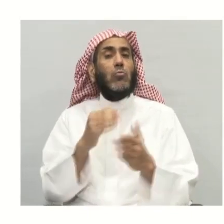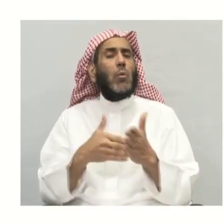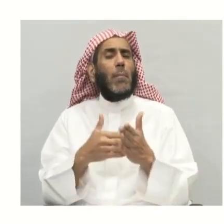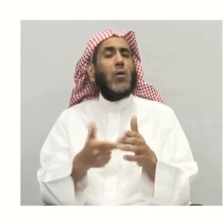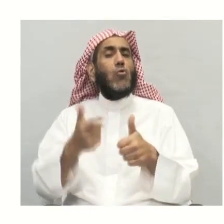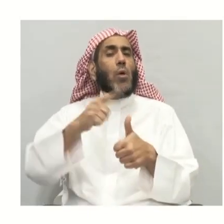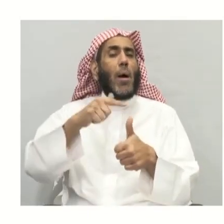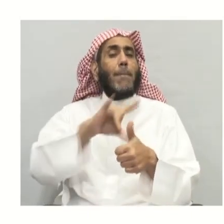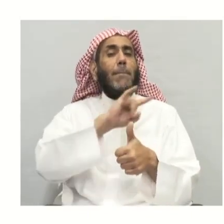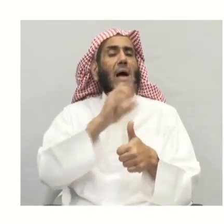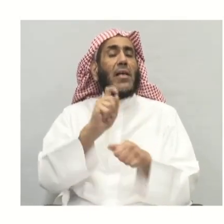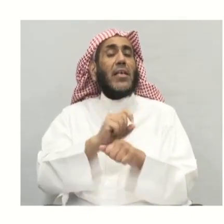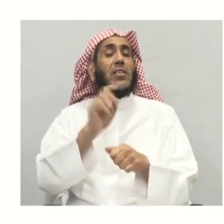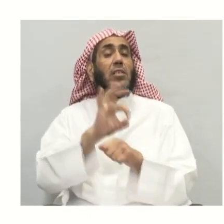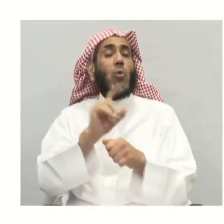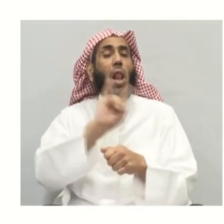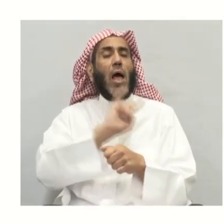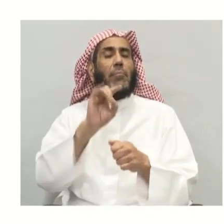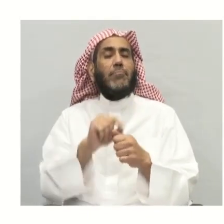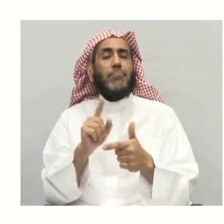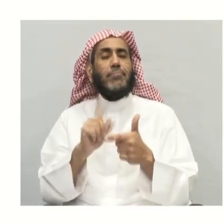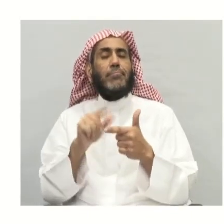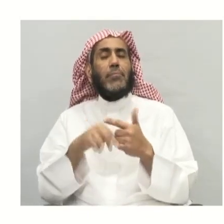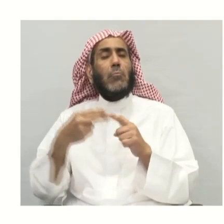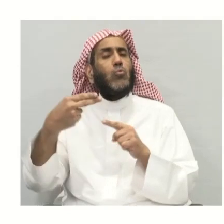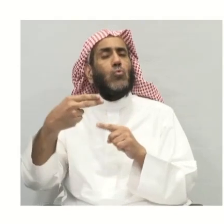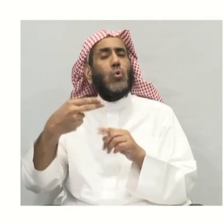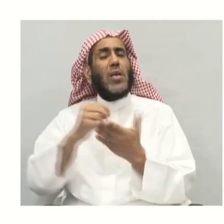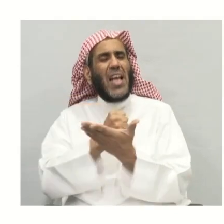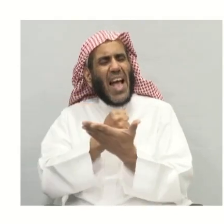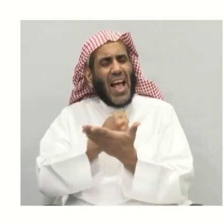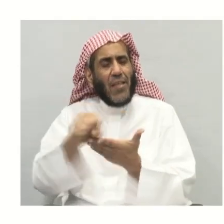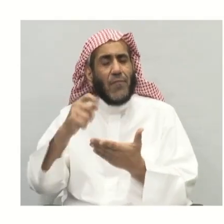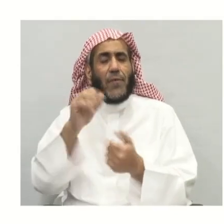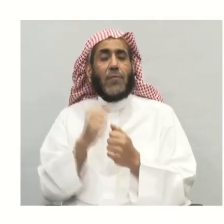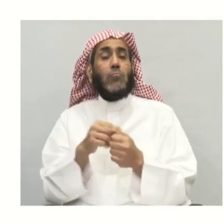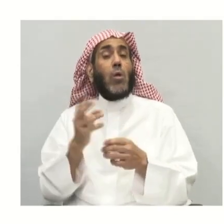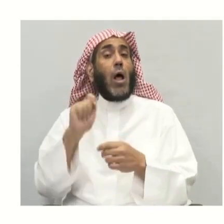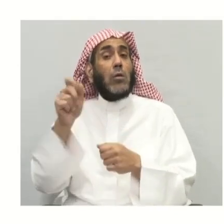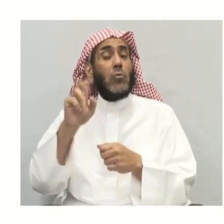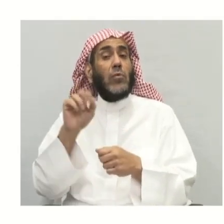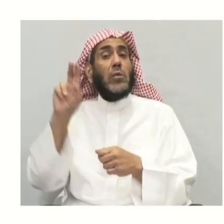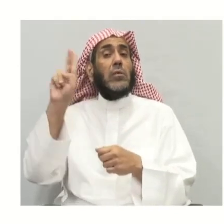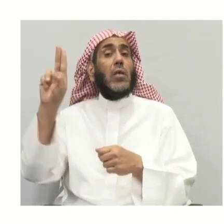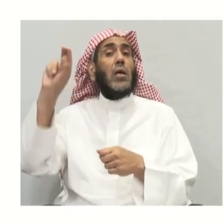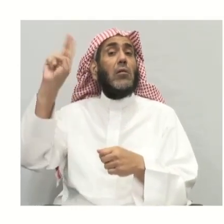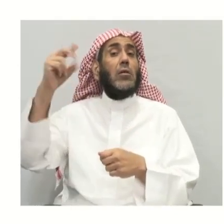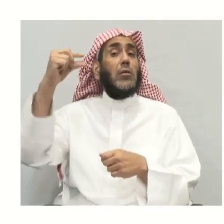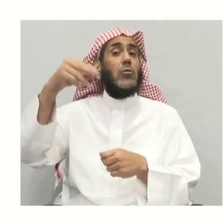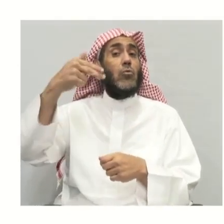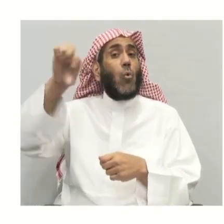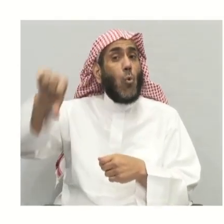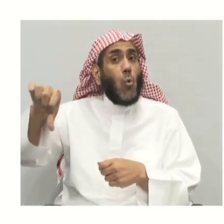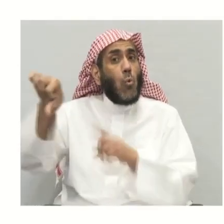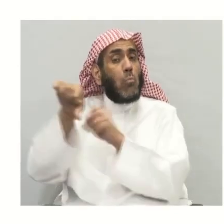سبق باداه جزم وعلامه جزمه حذف حرف العله اصل الفعل تدعو بالواو